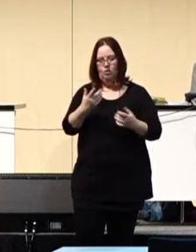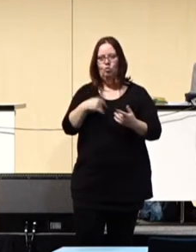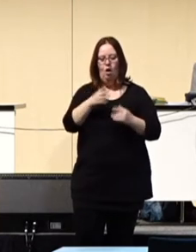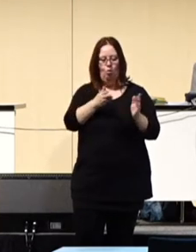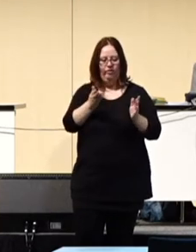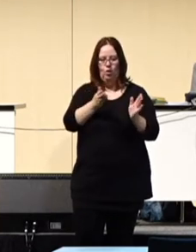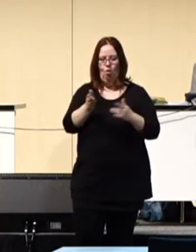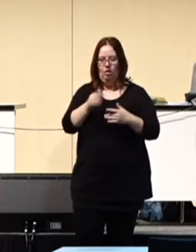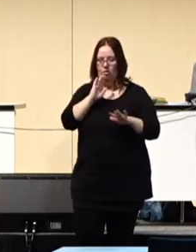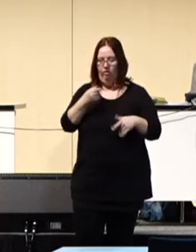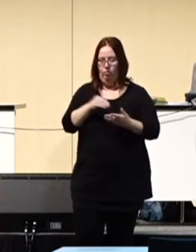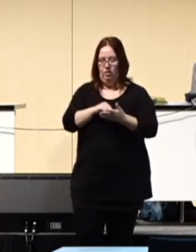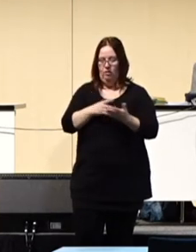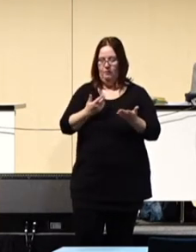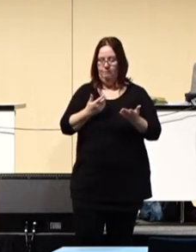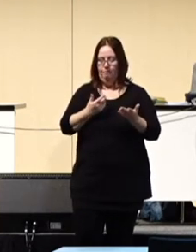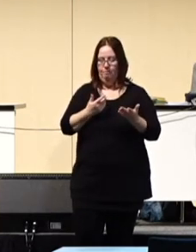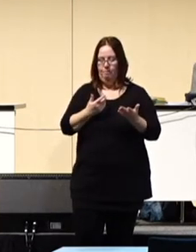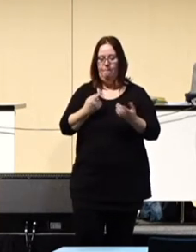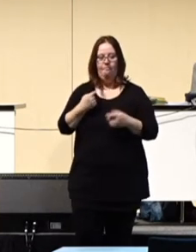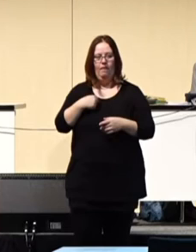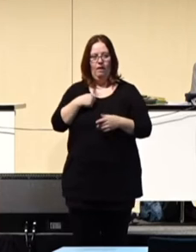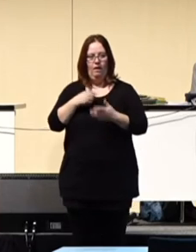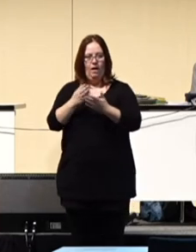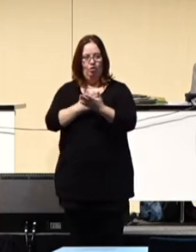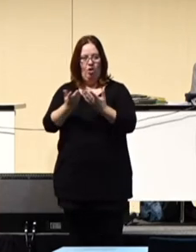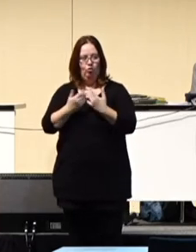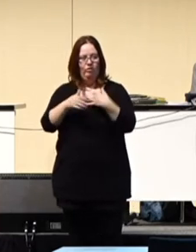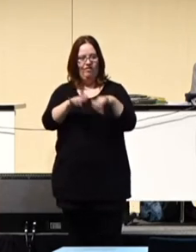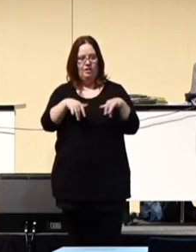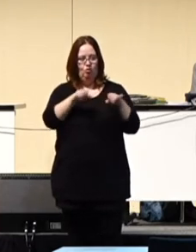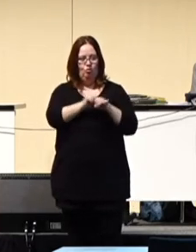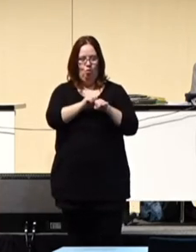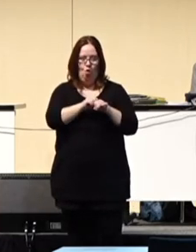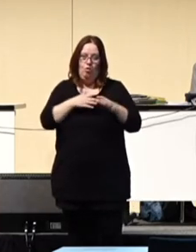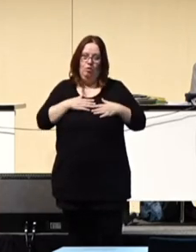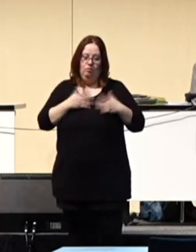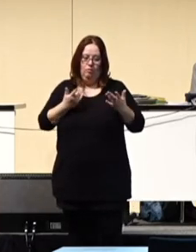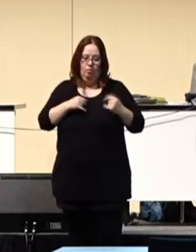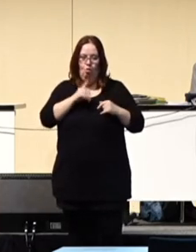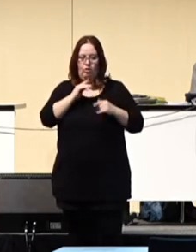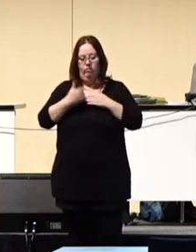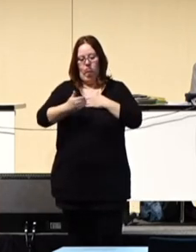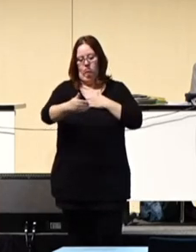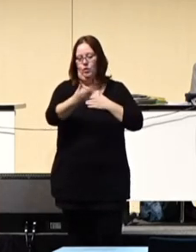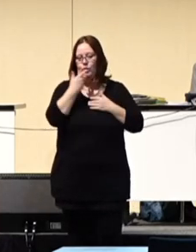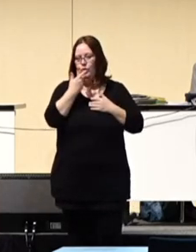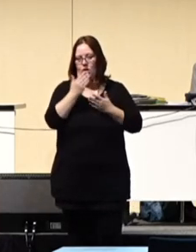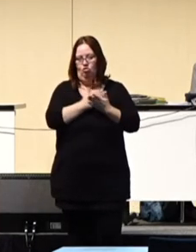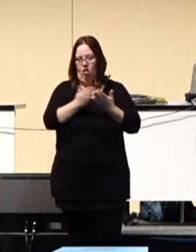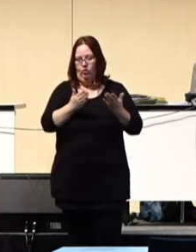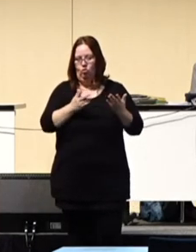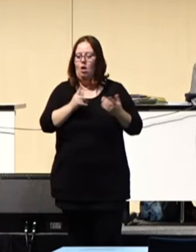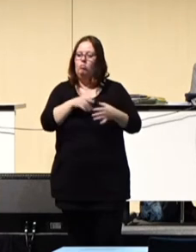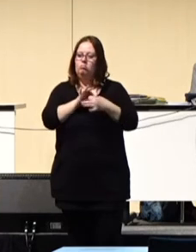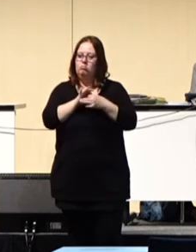Ordner auftreten dürfen? Diese Entscheidung der Versammlungsbehörde ist natürlich keine Entscheidung für alle Ewigkeit. Es hat auch was